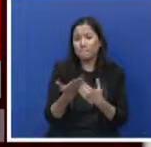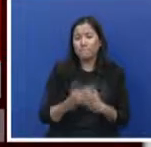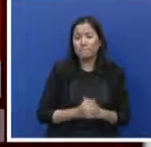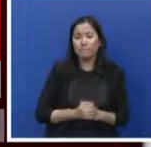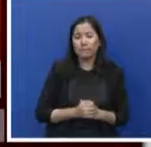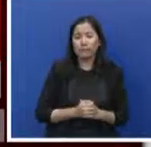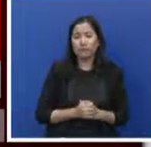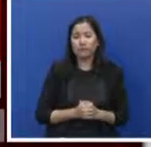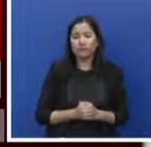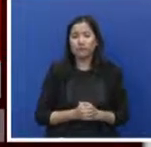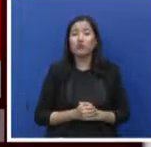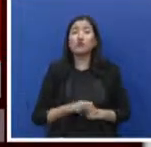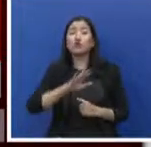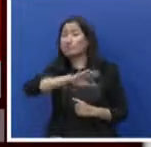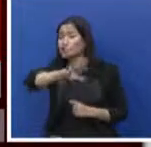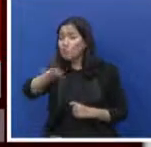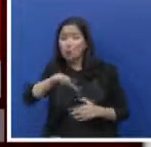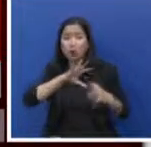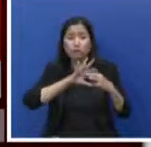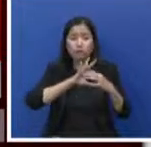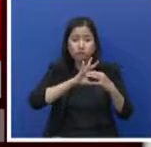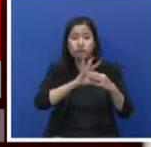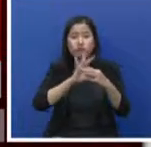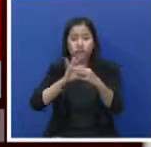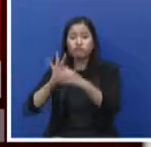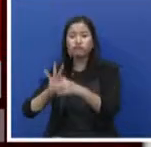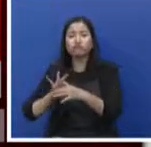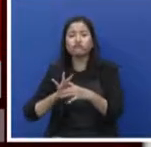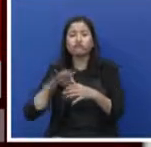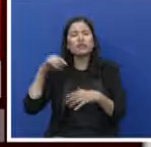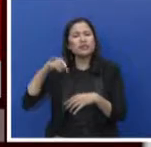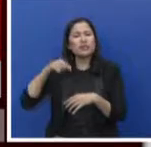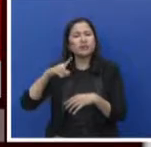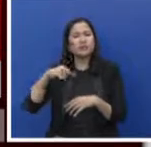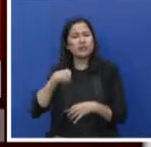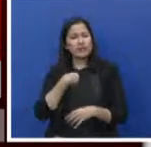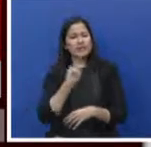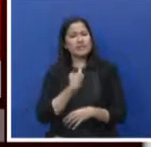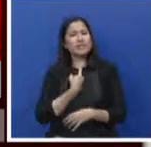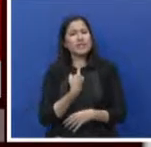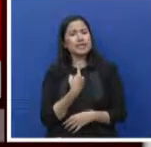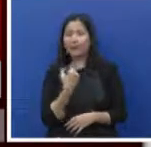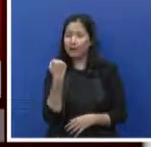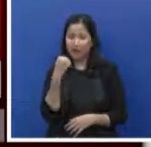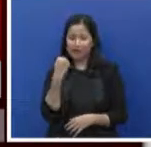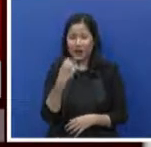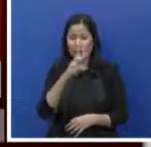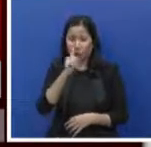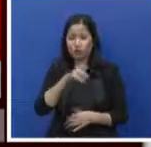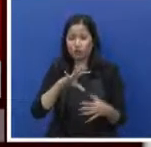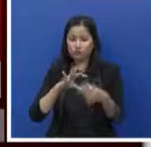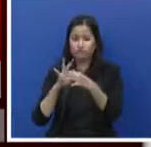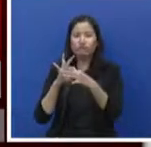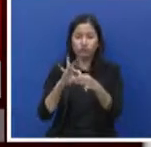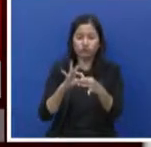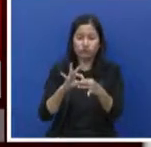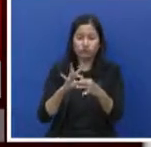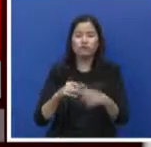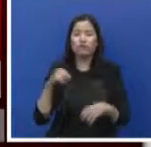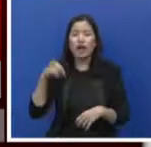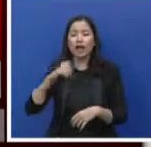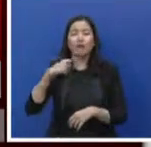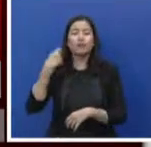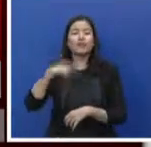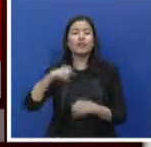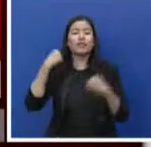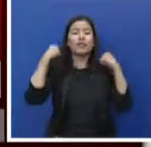memang semua kita rangkul ya, karena sekali lagi ini nggak mungkin saya bisa lakukan sendiri, harus bersama-sama. Di sini juga